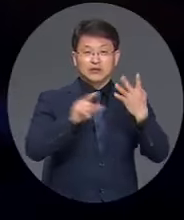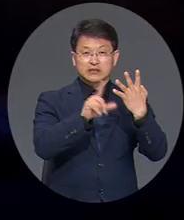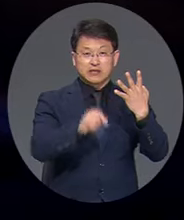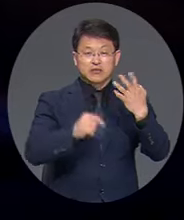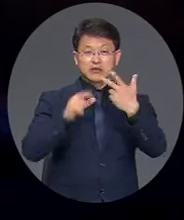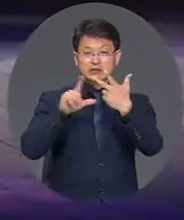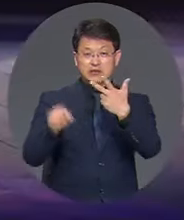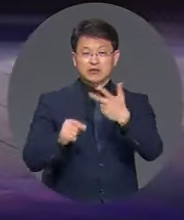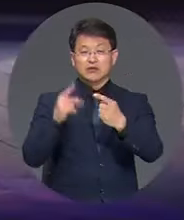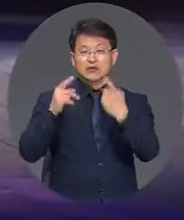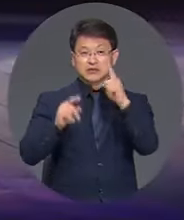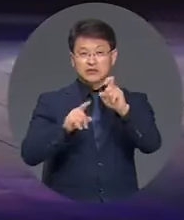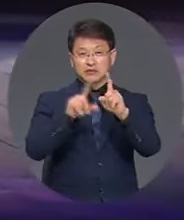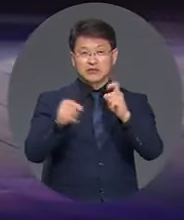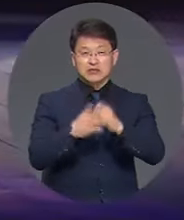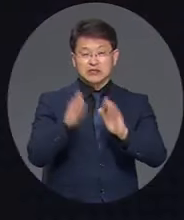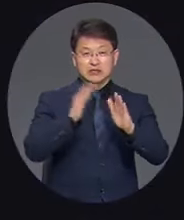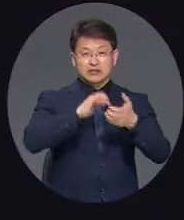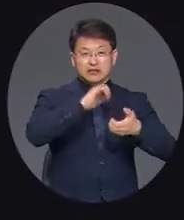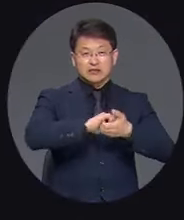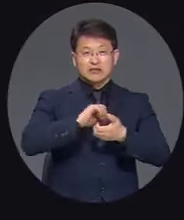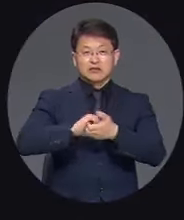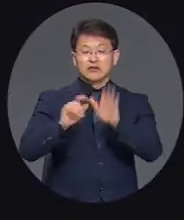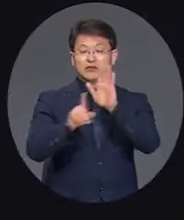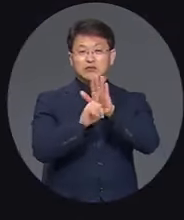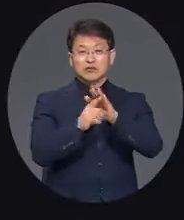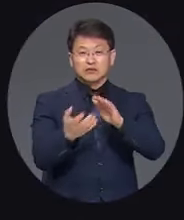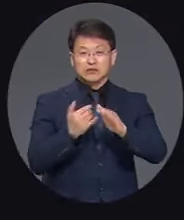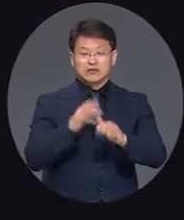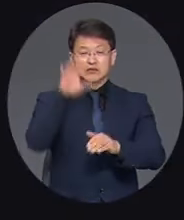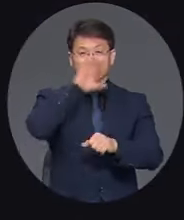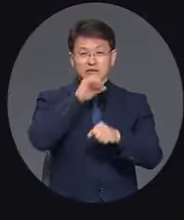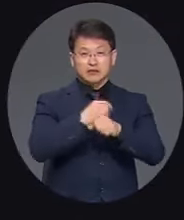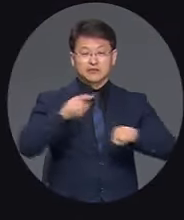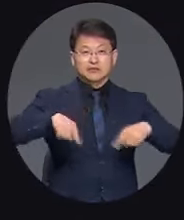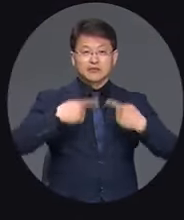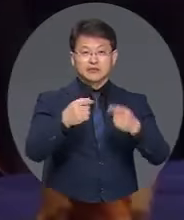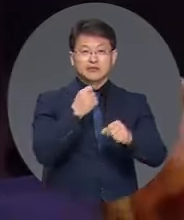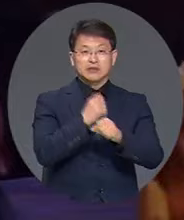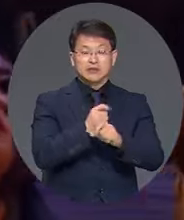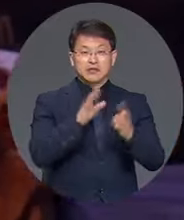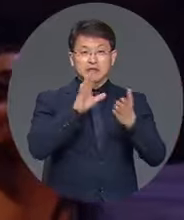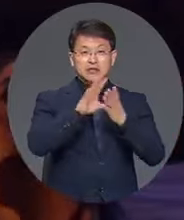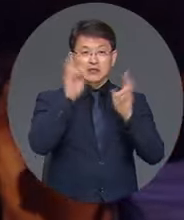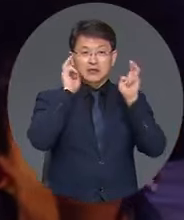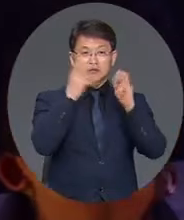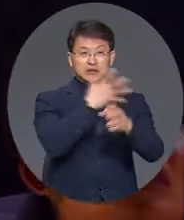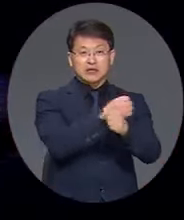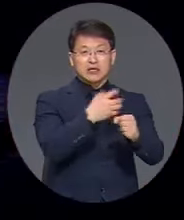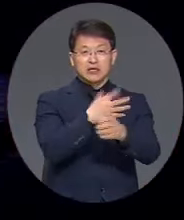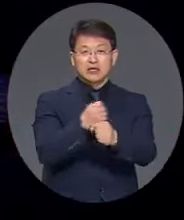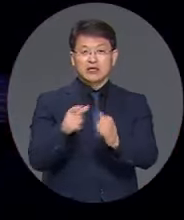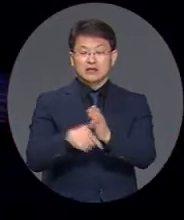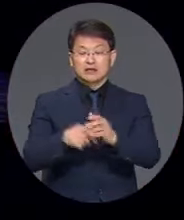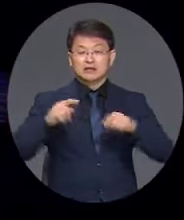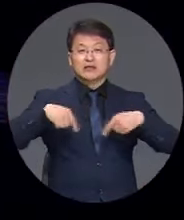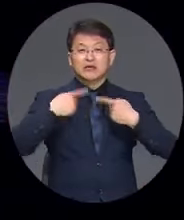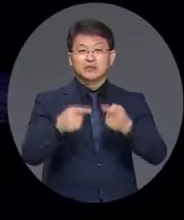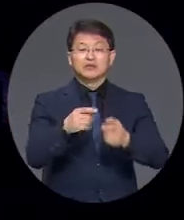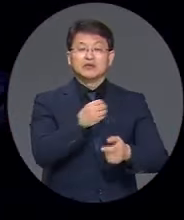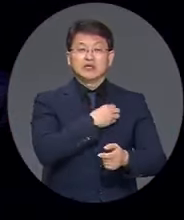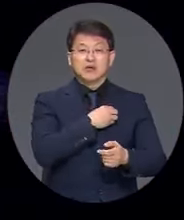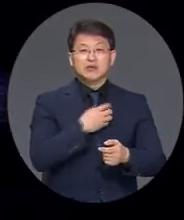4월과 7월, 11월에 정기 공연과 그에 앞선 연습에 참여해 작품마다 계약하는 작품 참여